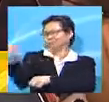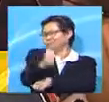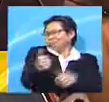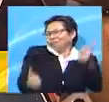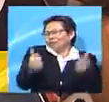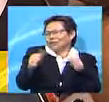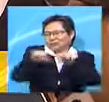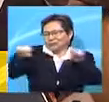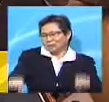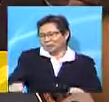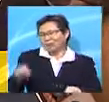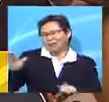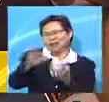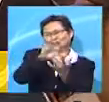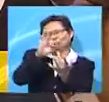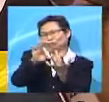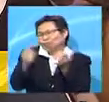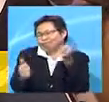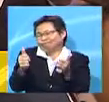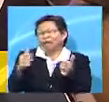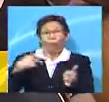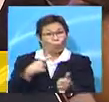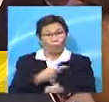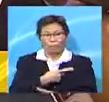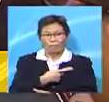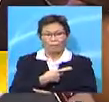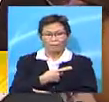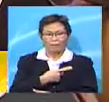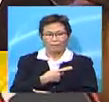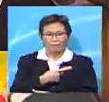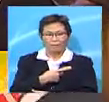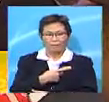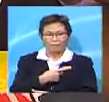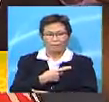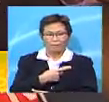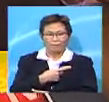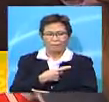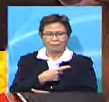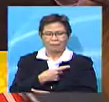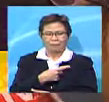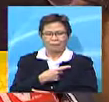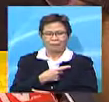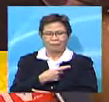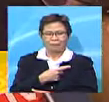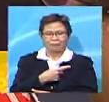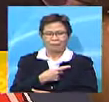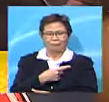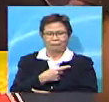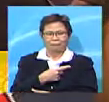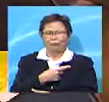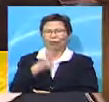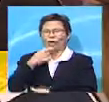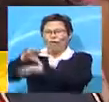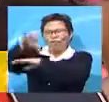which system they choose. We would not, you see, force them or compel them to adopt